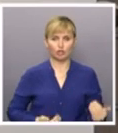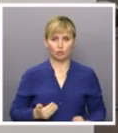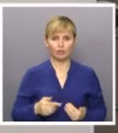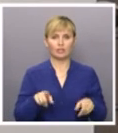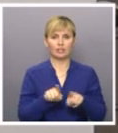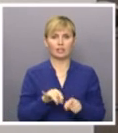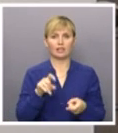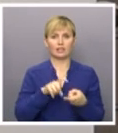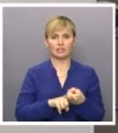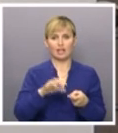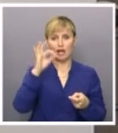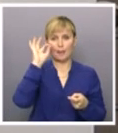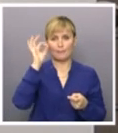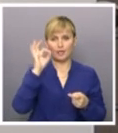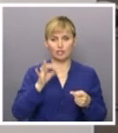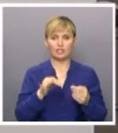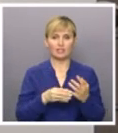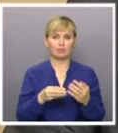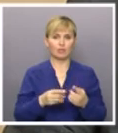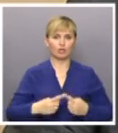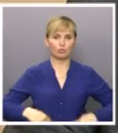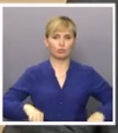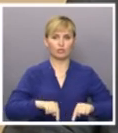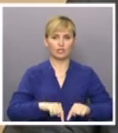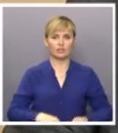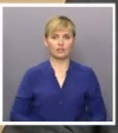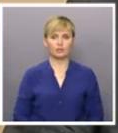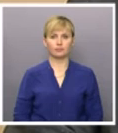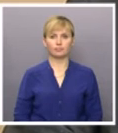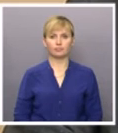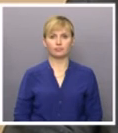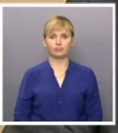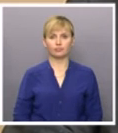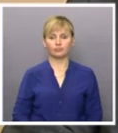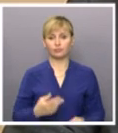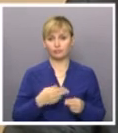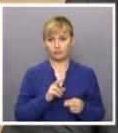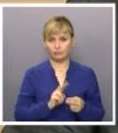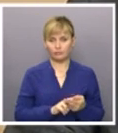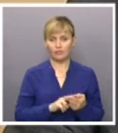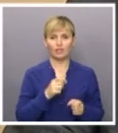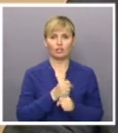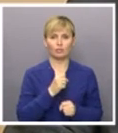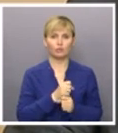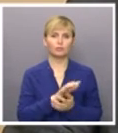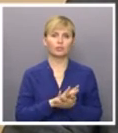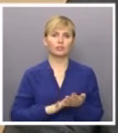так и касательно коммерческих объектов и земельных участков. Эта стагнация продолжит свое,